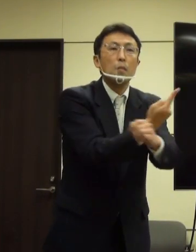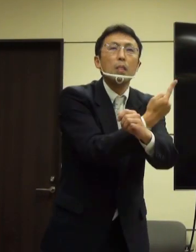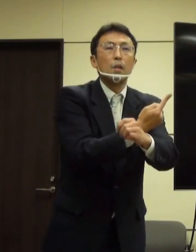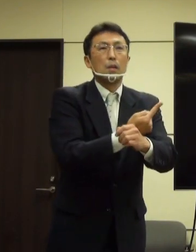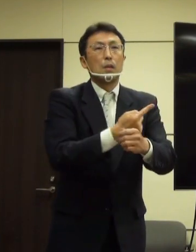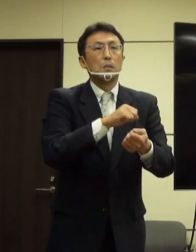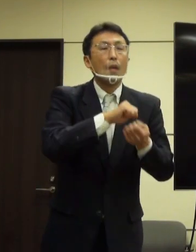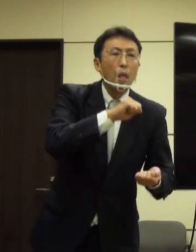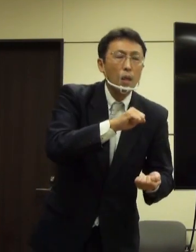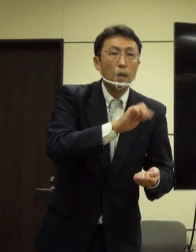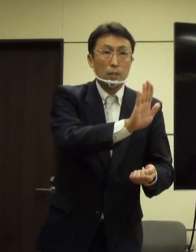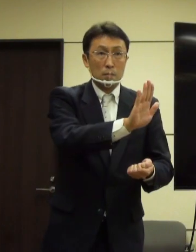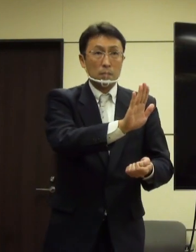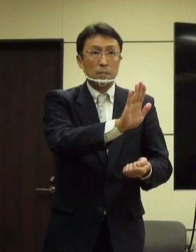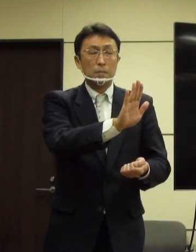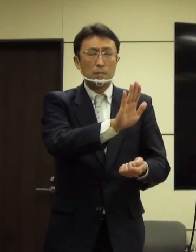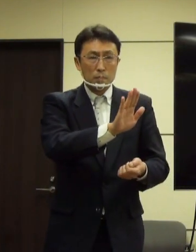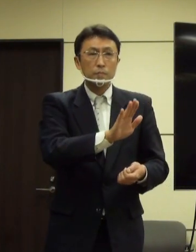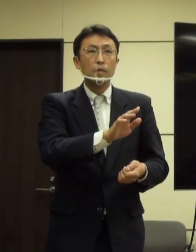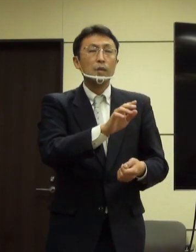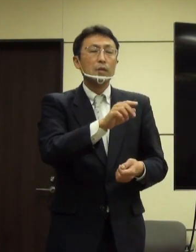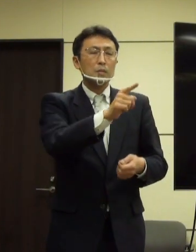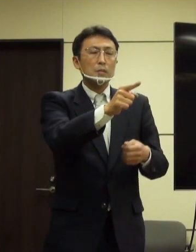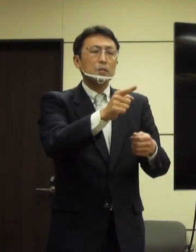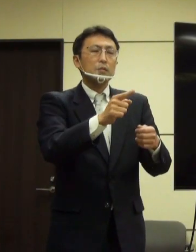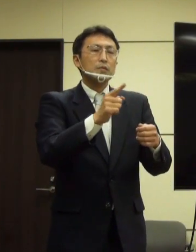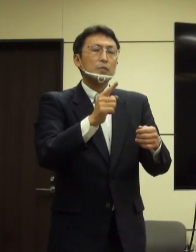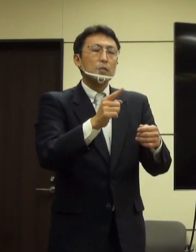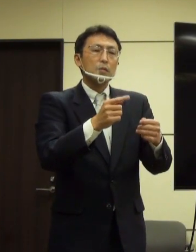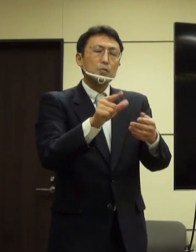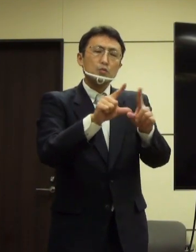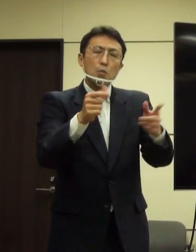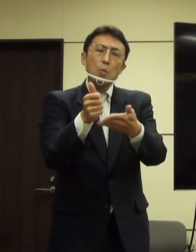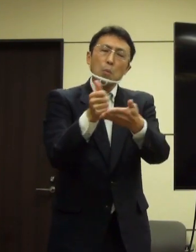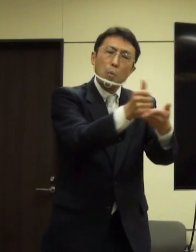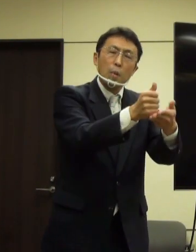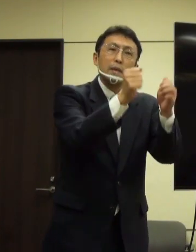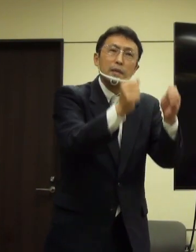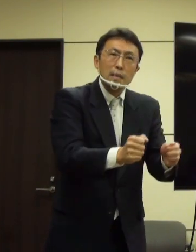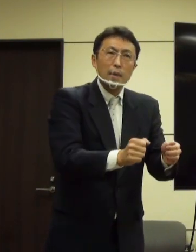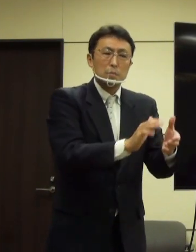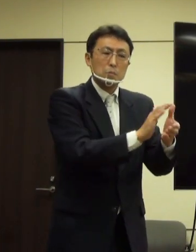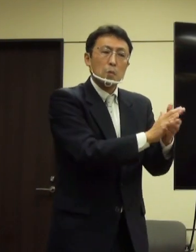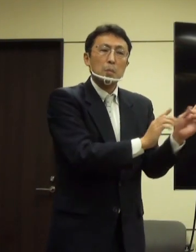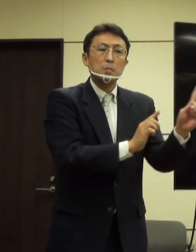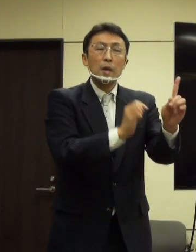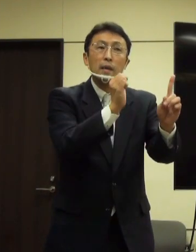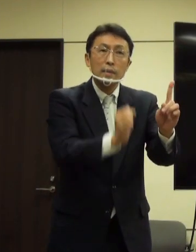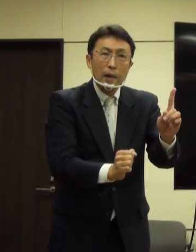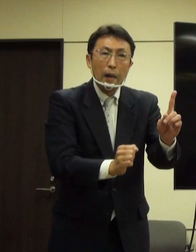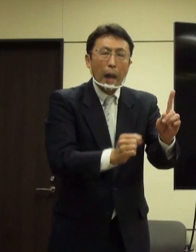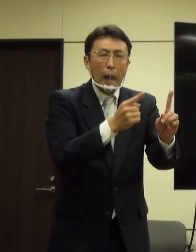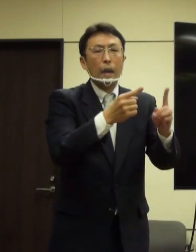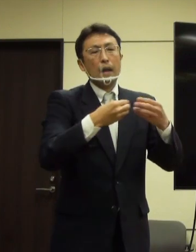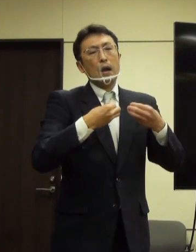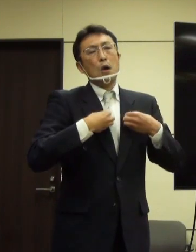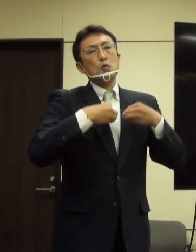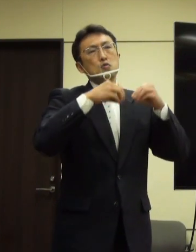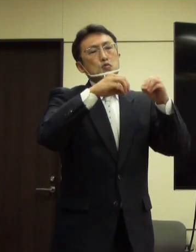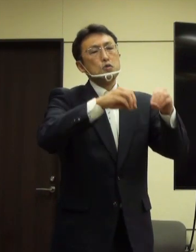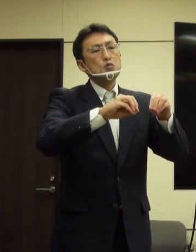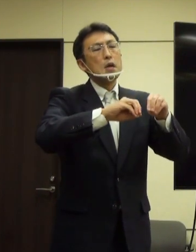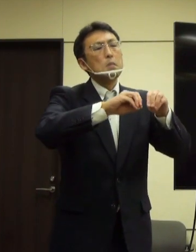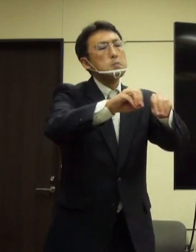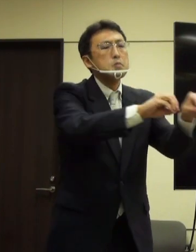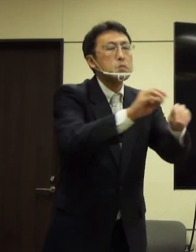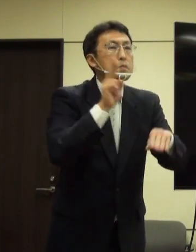ウィルスが麻痺あの感染するという可能性は日淡あのーいろいろ話